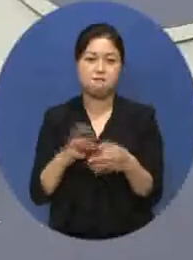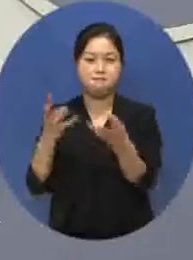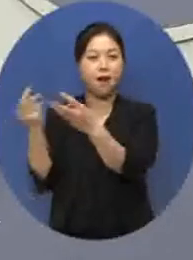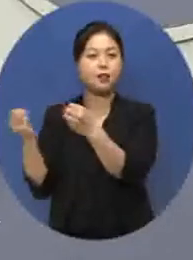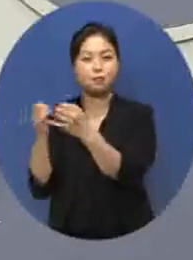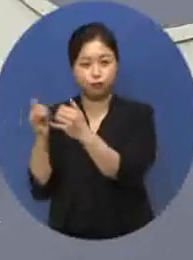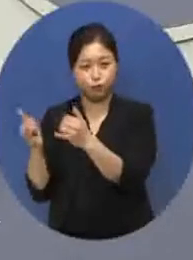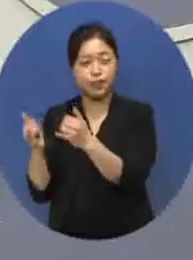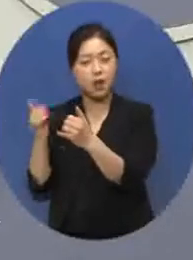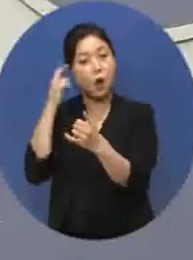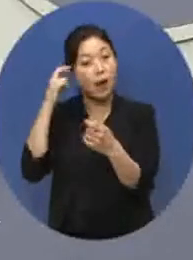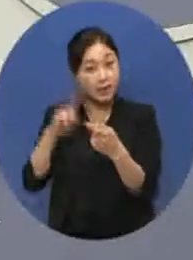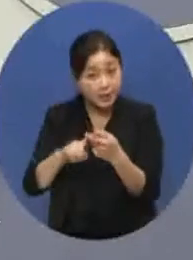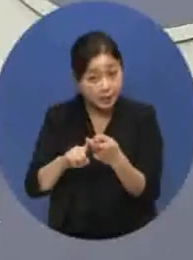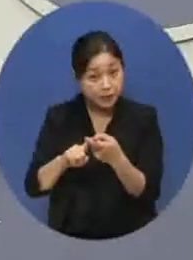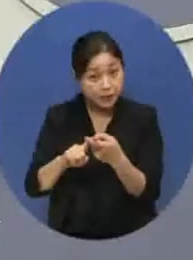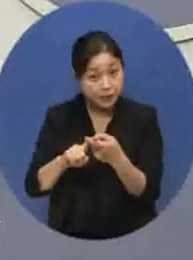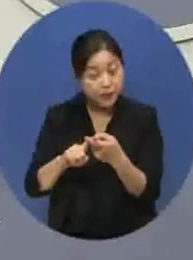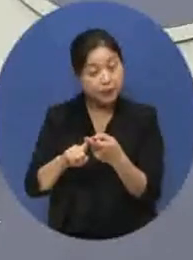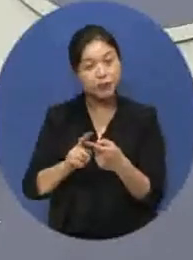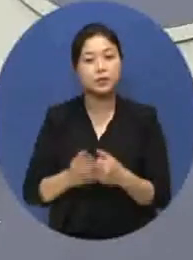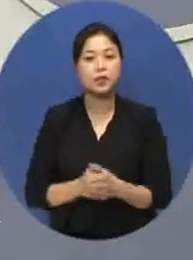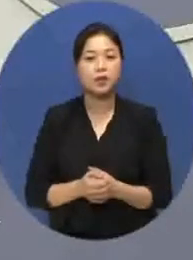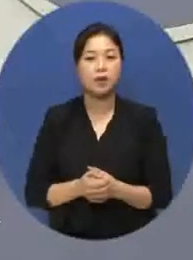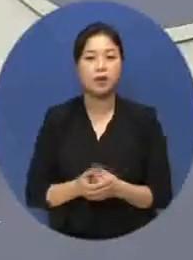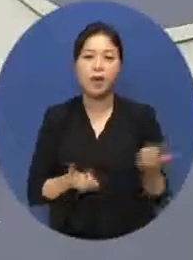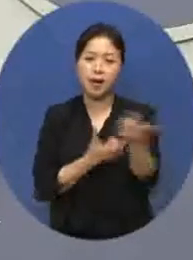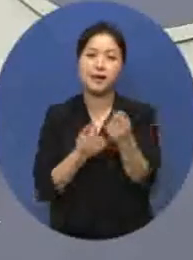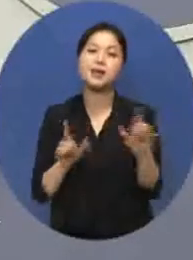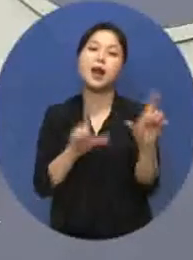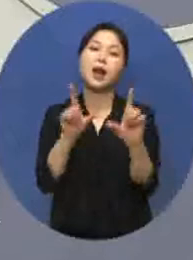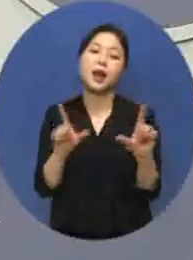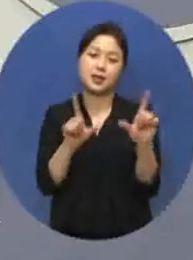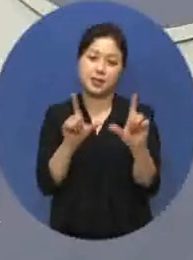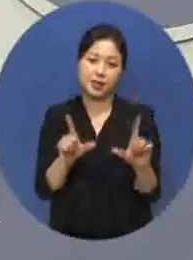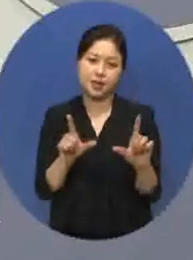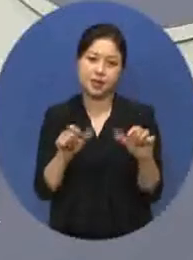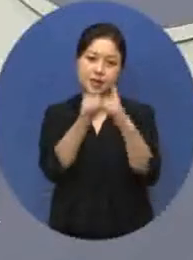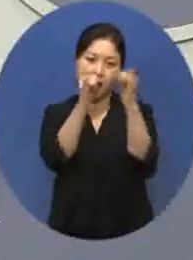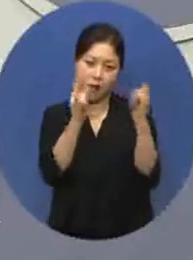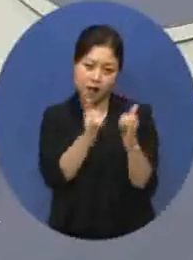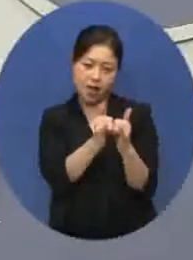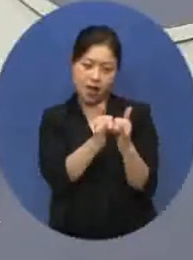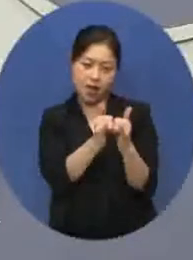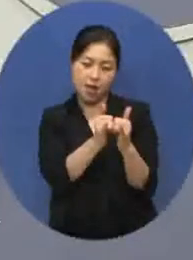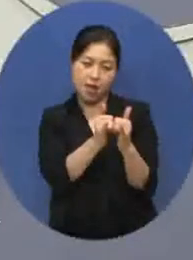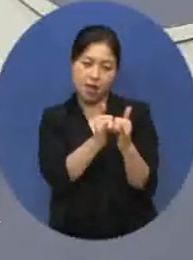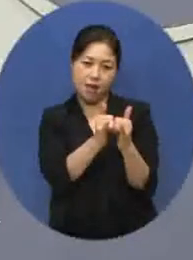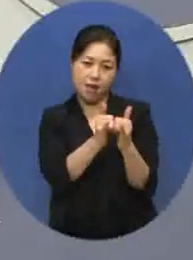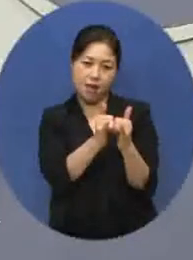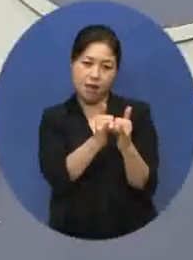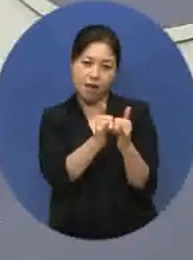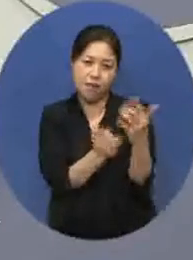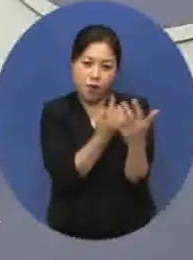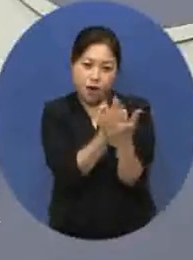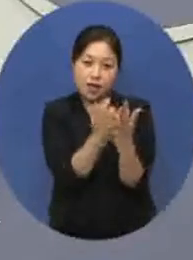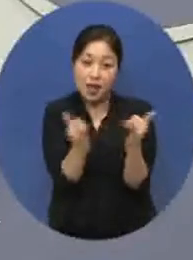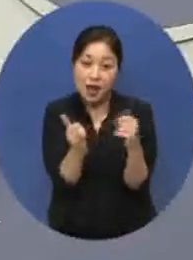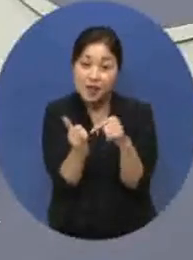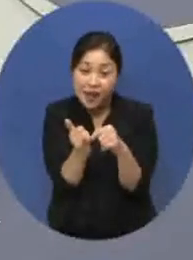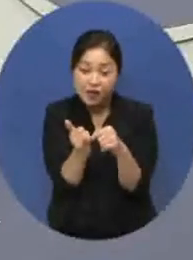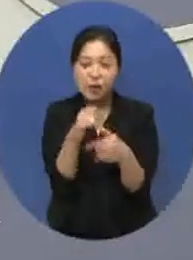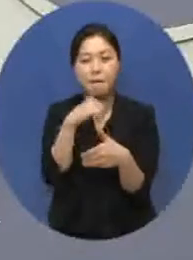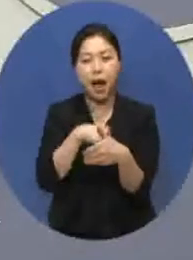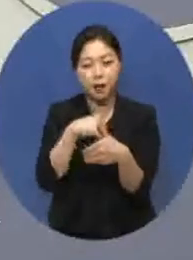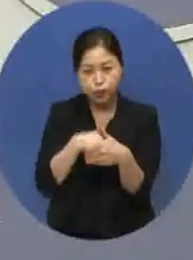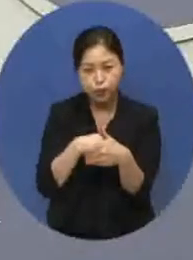더 관심을 갖고 그리고 우리가 함께 살아가는 한 사회 구성원이라는 거를